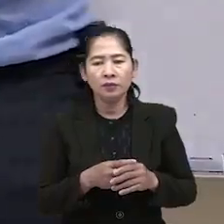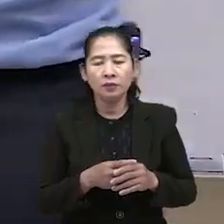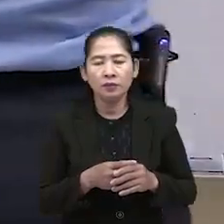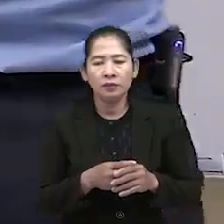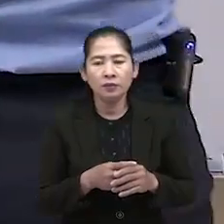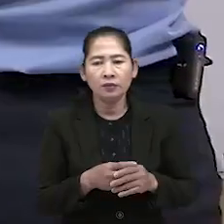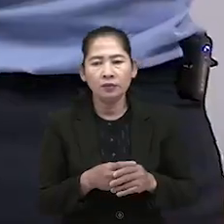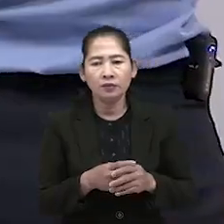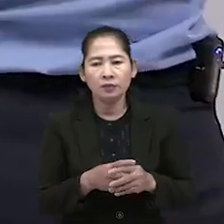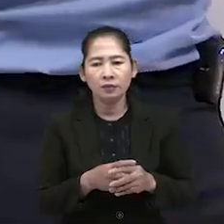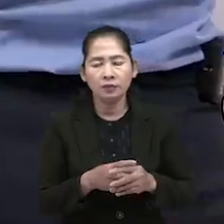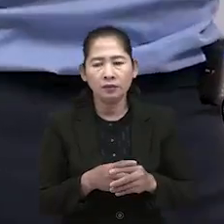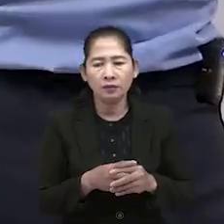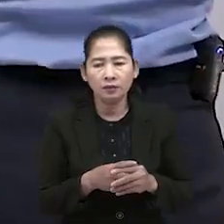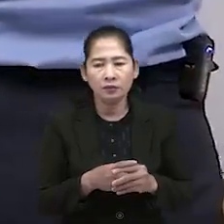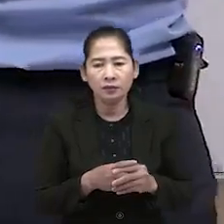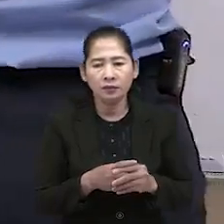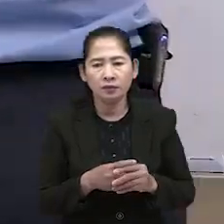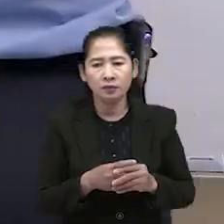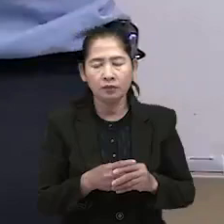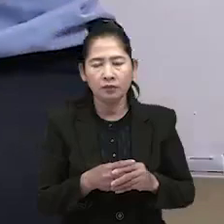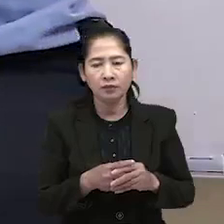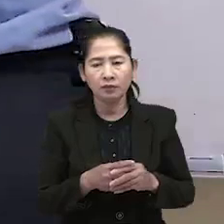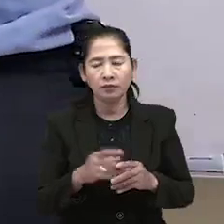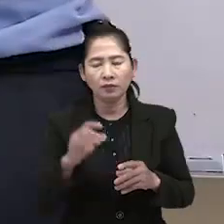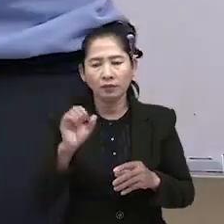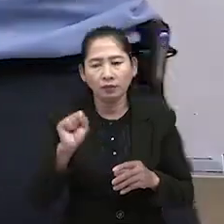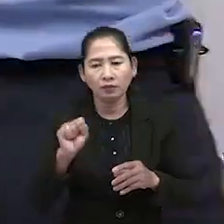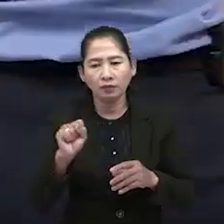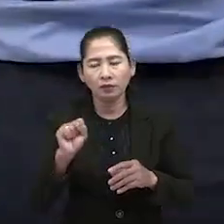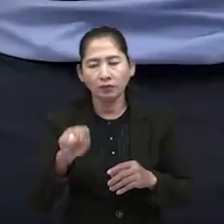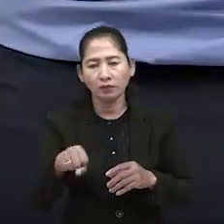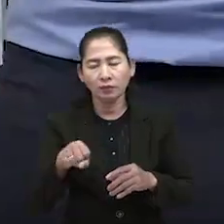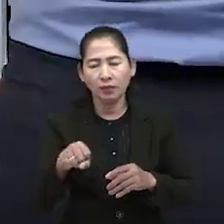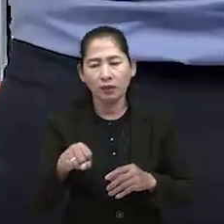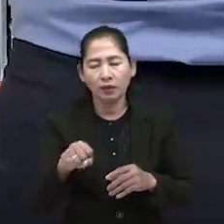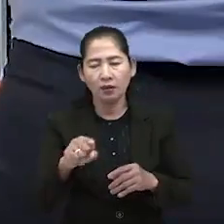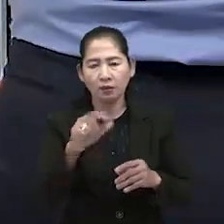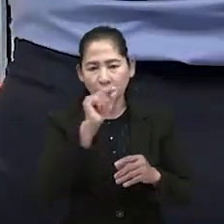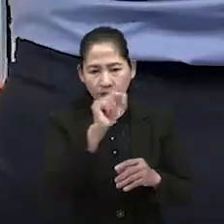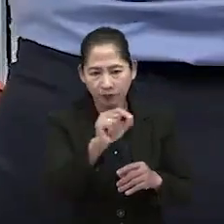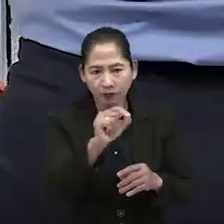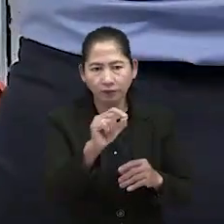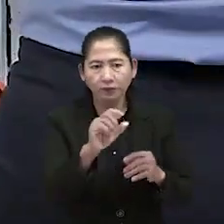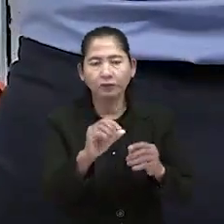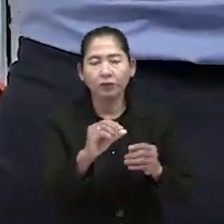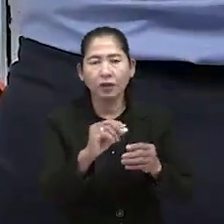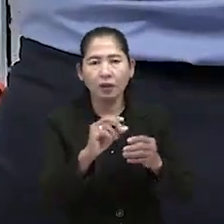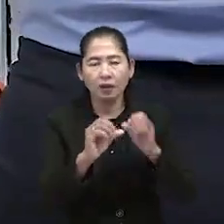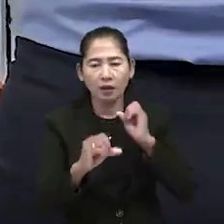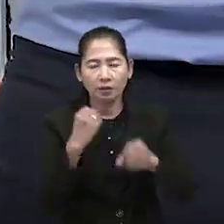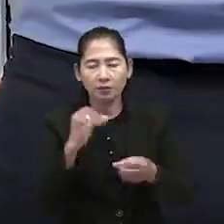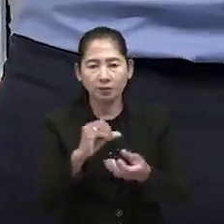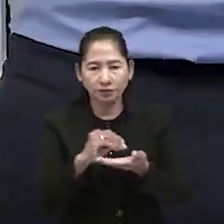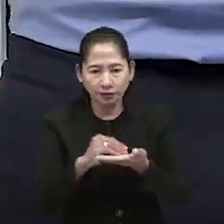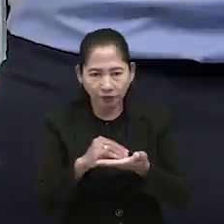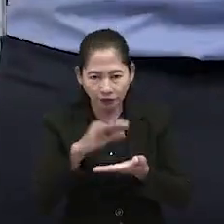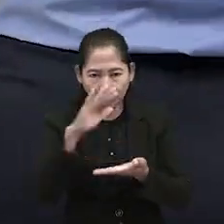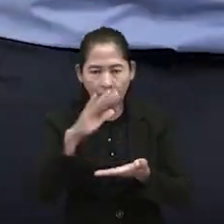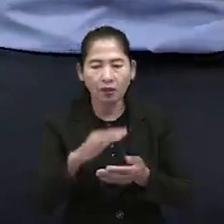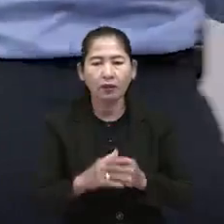ងផលប្រយោជន៍កូនគឺនេះនៅក្នុងតួស្ក្តីចំណុចលក្ខណៈសម្បត្តិណាកូនណាលក្ខណៈសម្